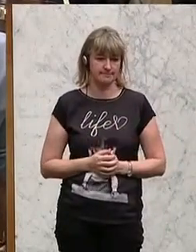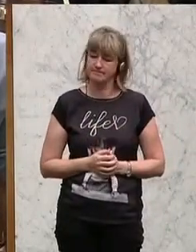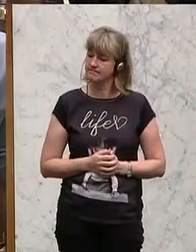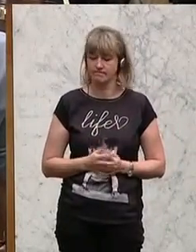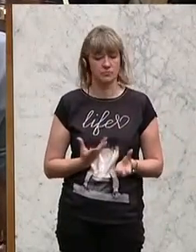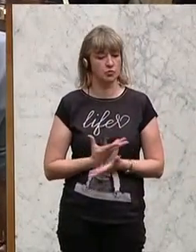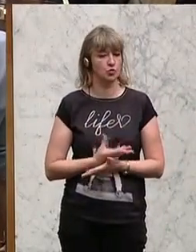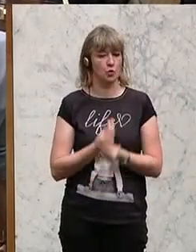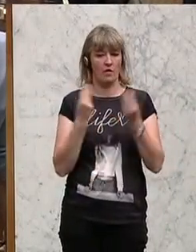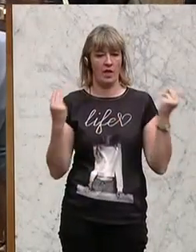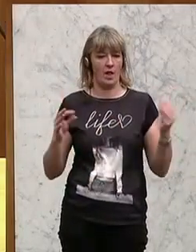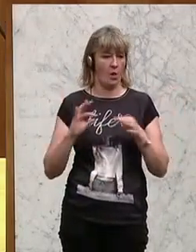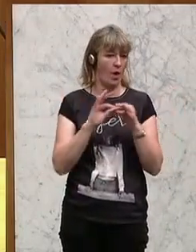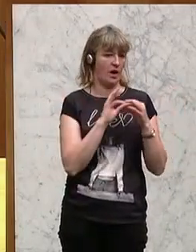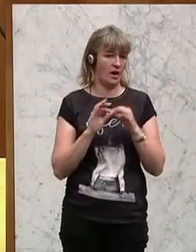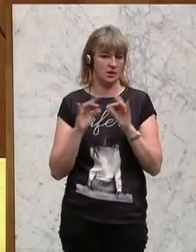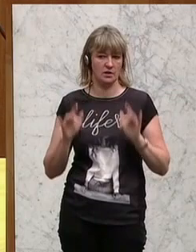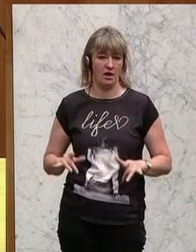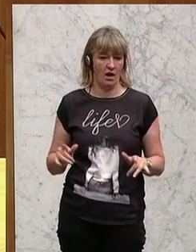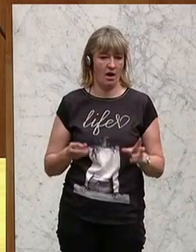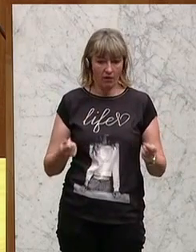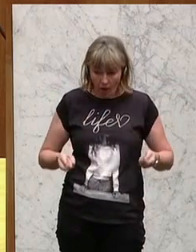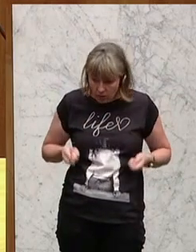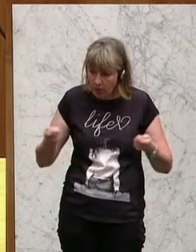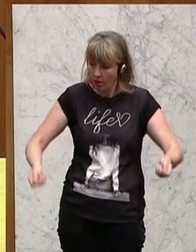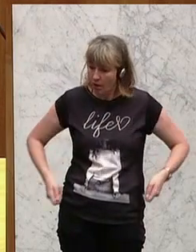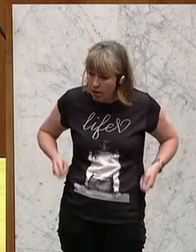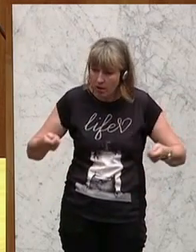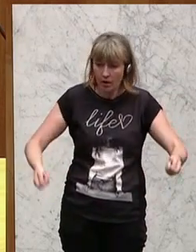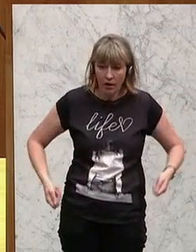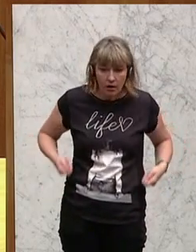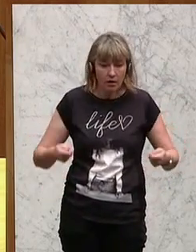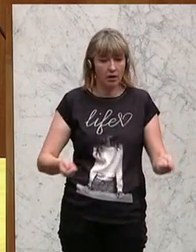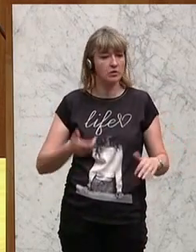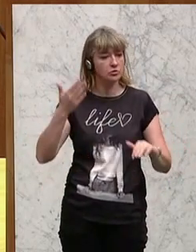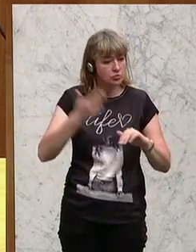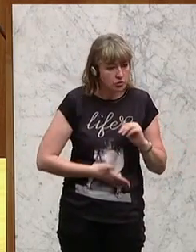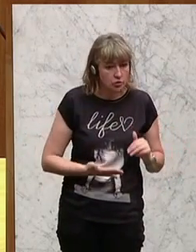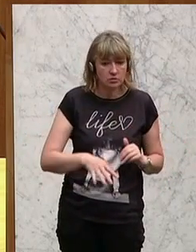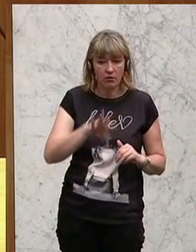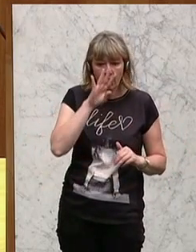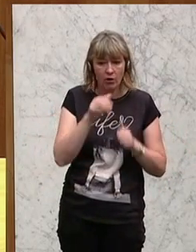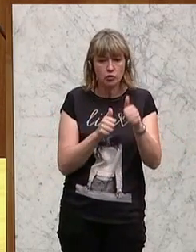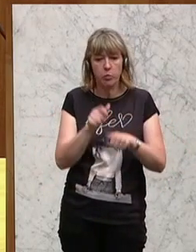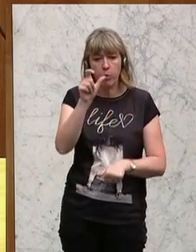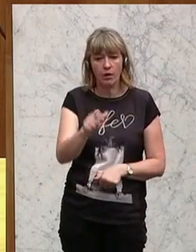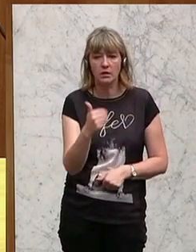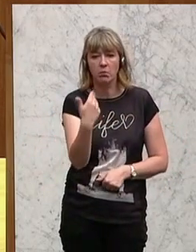viele Organisationen gibt, in die das Geld hineinfließt und am Ende kein Geld beim Sportler